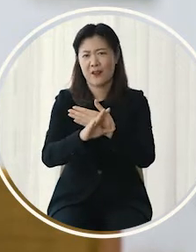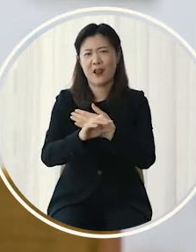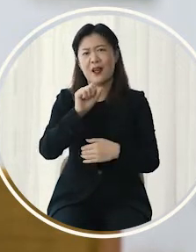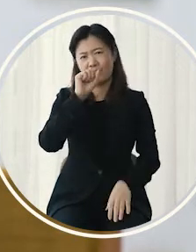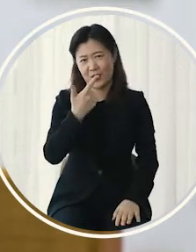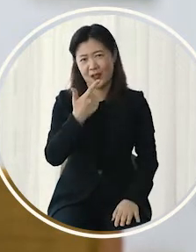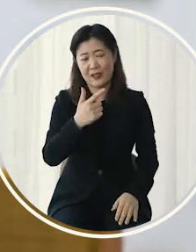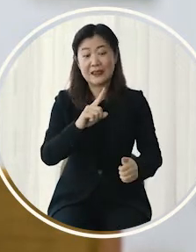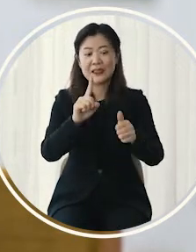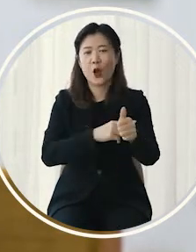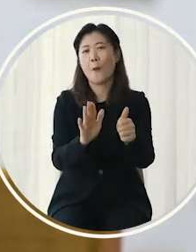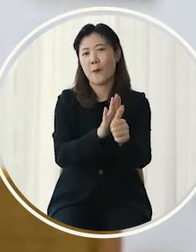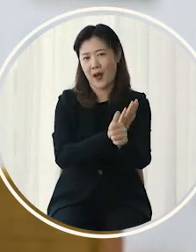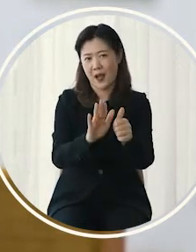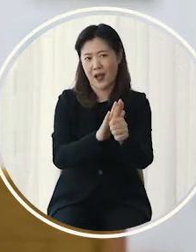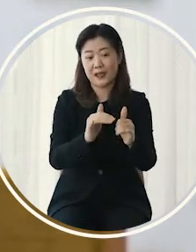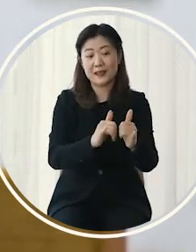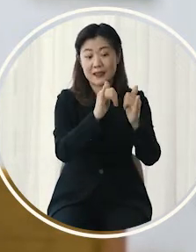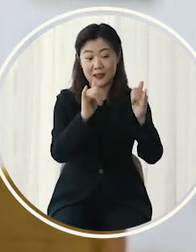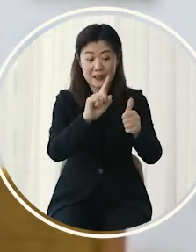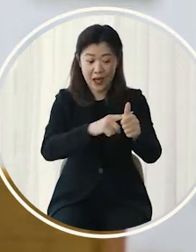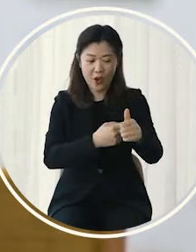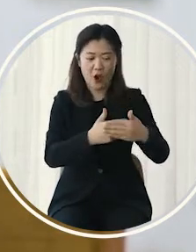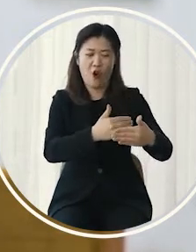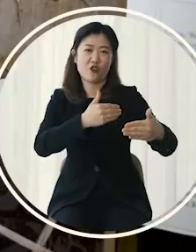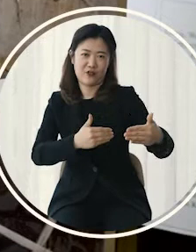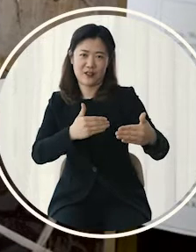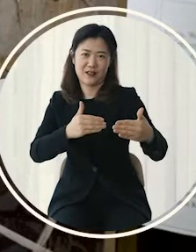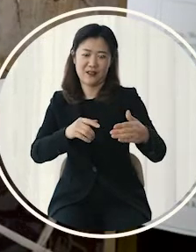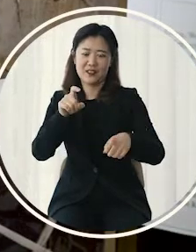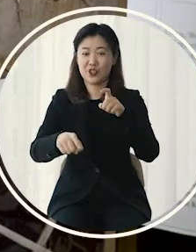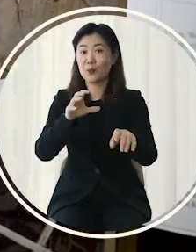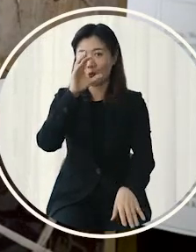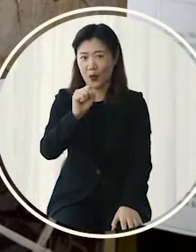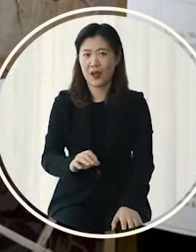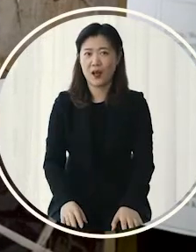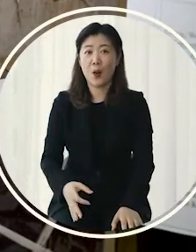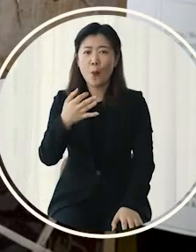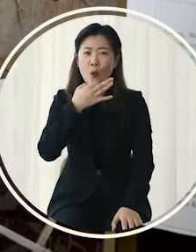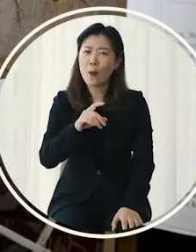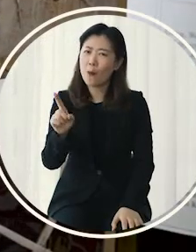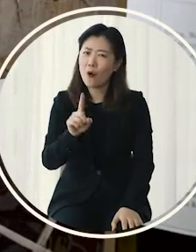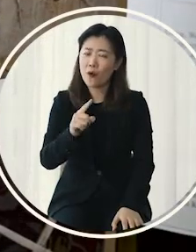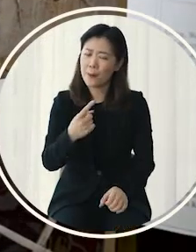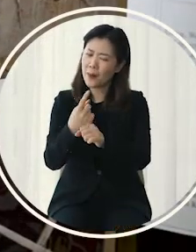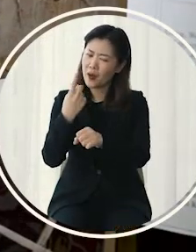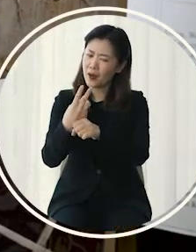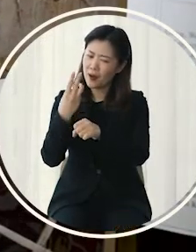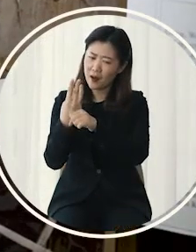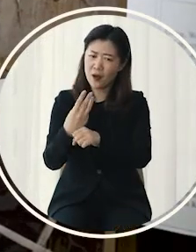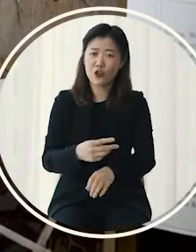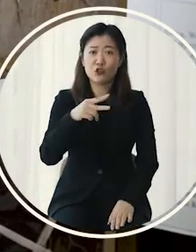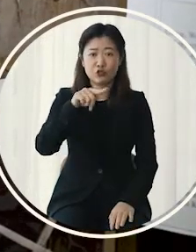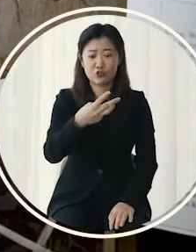자연을 배려하고 자연과 거리두기를 하는 삶을 실천했으면 좋겠어요. 가장 보람 있었던 일은 몇 년 전에 그